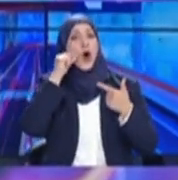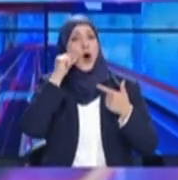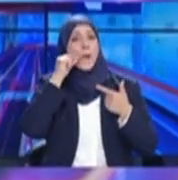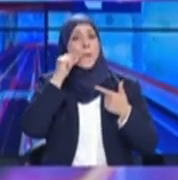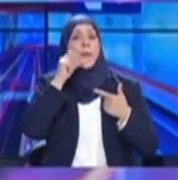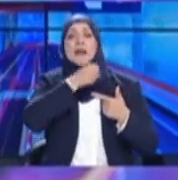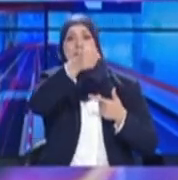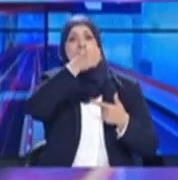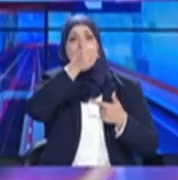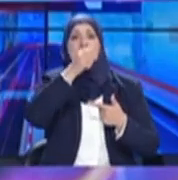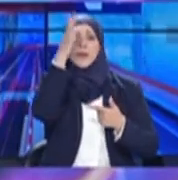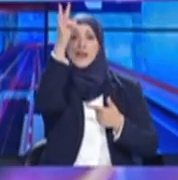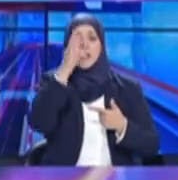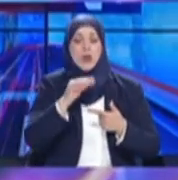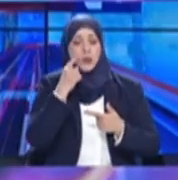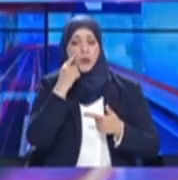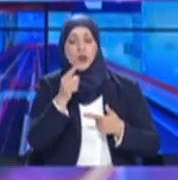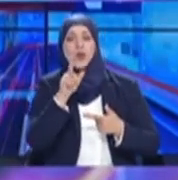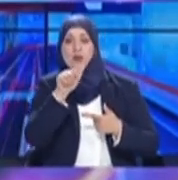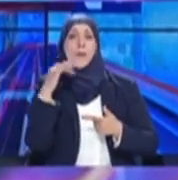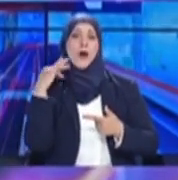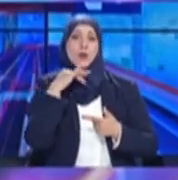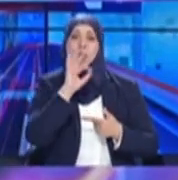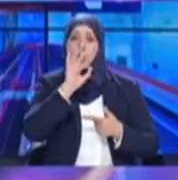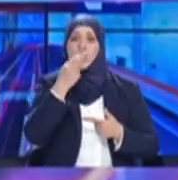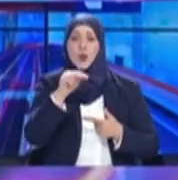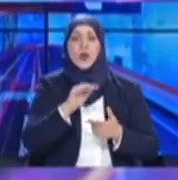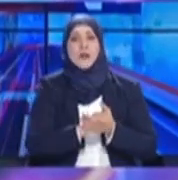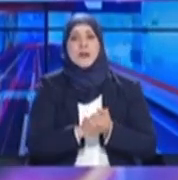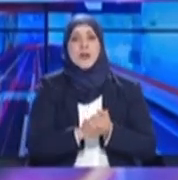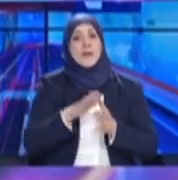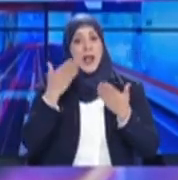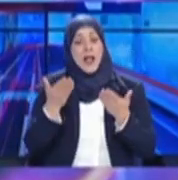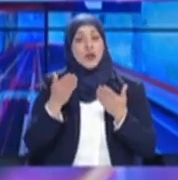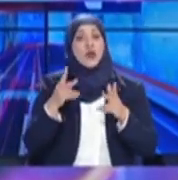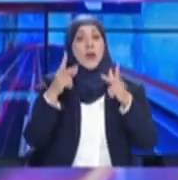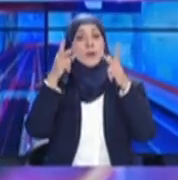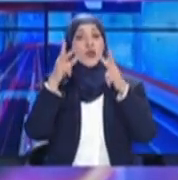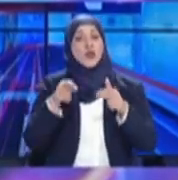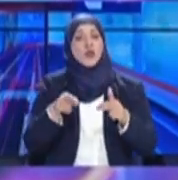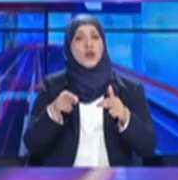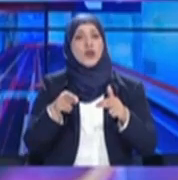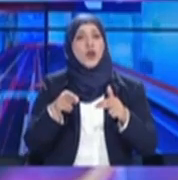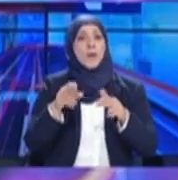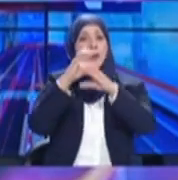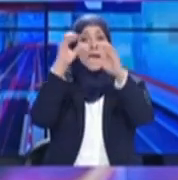خلينا نشوف وين ايضا لانه اليوم منع اه ال المواصلات اه